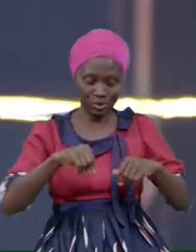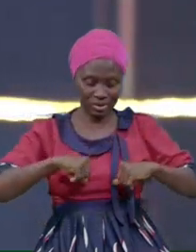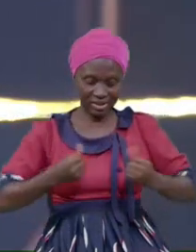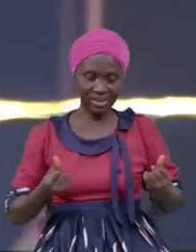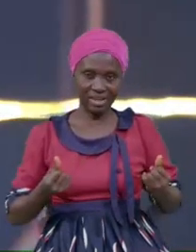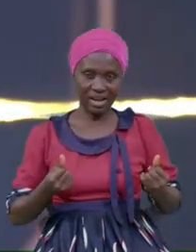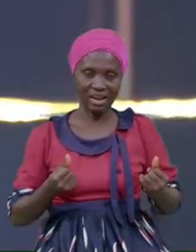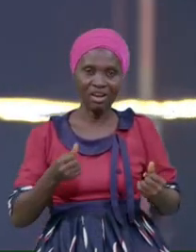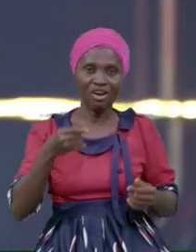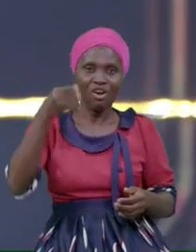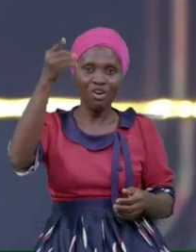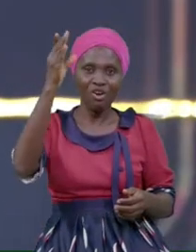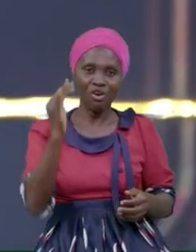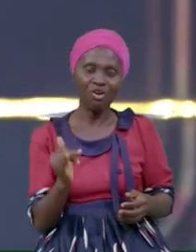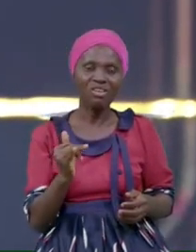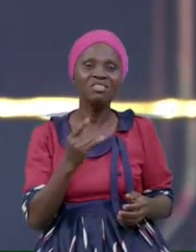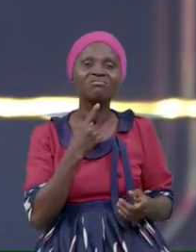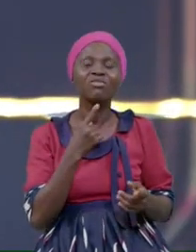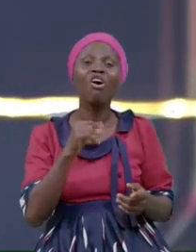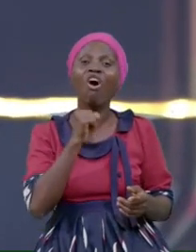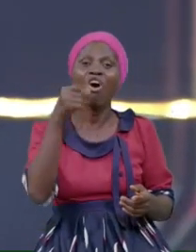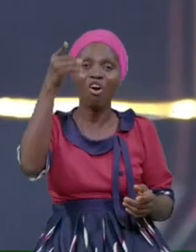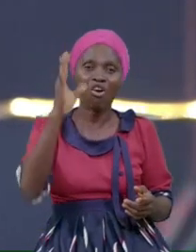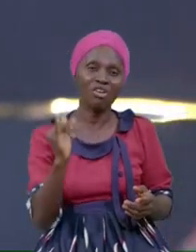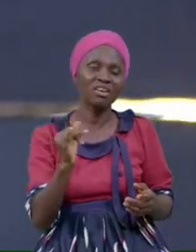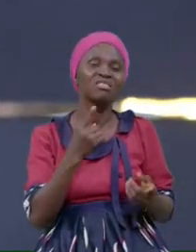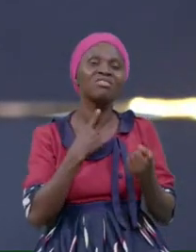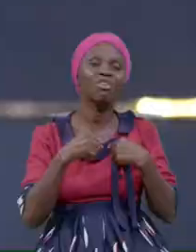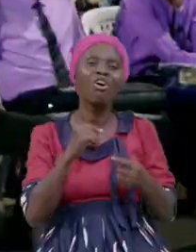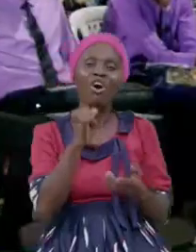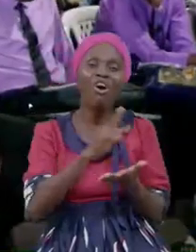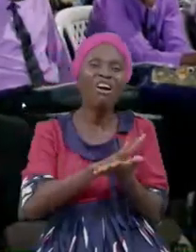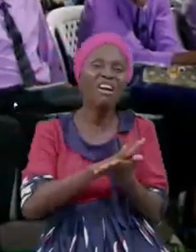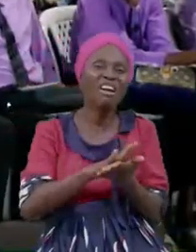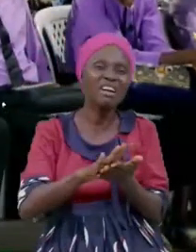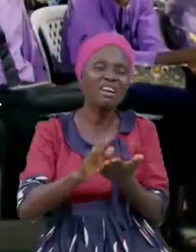Tu vis dans la sagesse, dans la justice et tu vis dans la piété. Ouh.